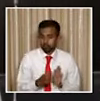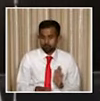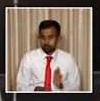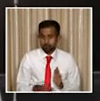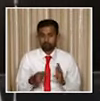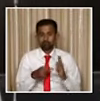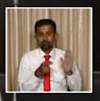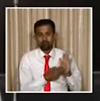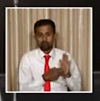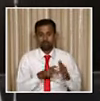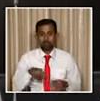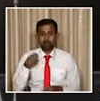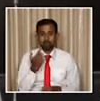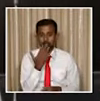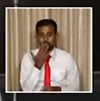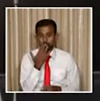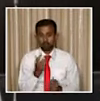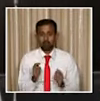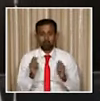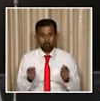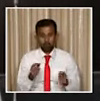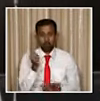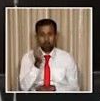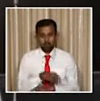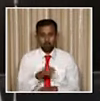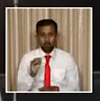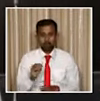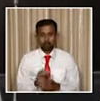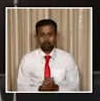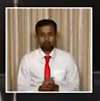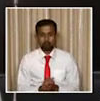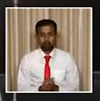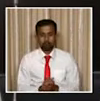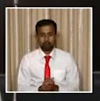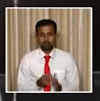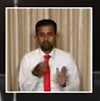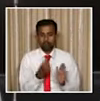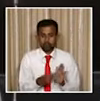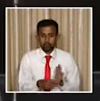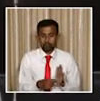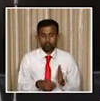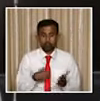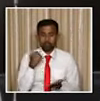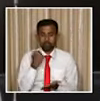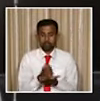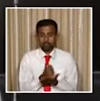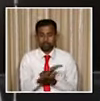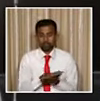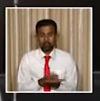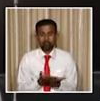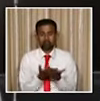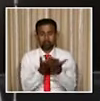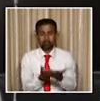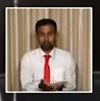எதிர்வரும் திங்கட்கிழமை நாங்கள் அனுப்ப இருக்கிறோம். அந்த கடிதத்தை இந்த சபையிலே இந்த கையொப்பங்களோடு சேர்த்து நான் ஹன்சாட்டிலே சேர்த்துக் கொள்ளுமாறு வேண்டிக் கொண்டு இந்த